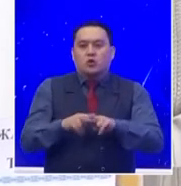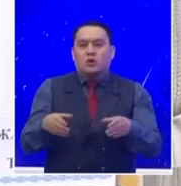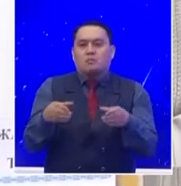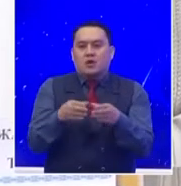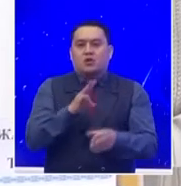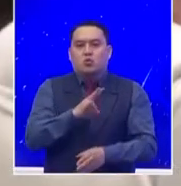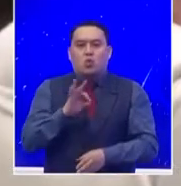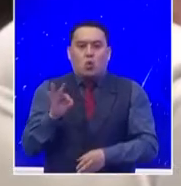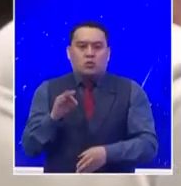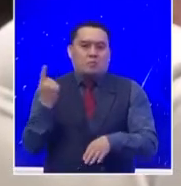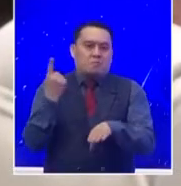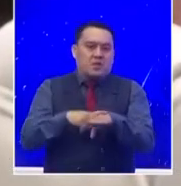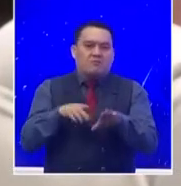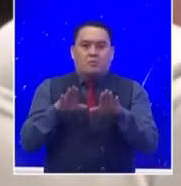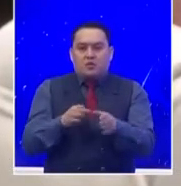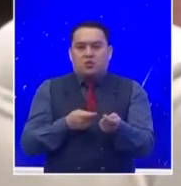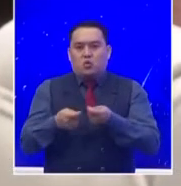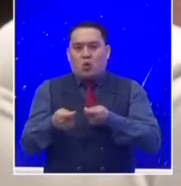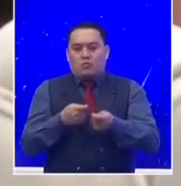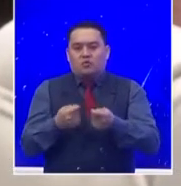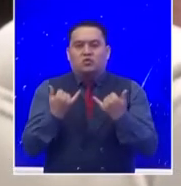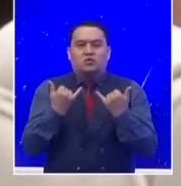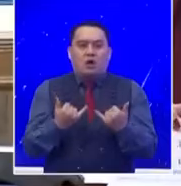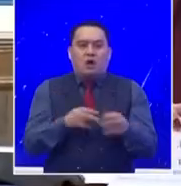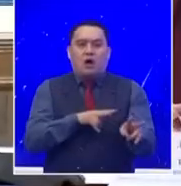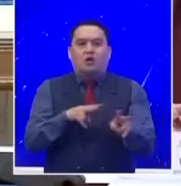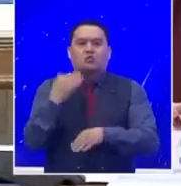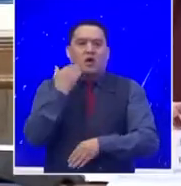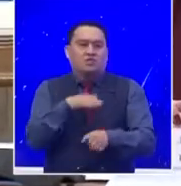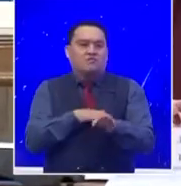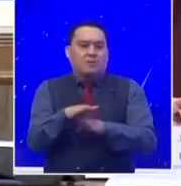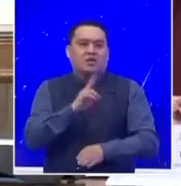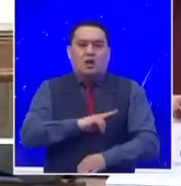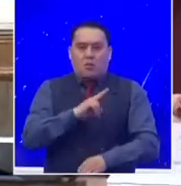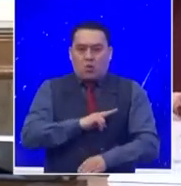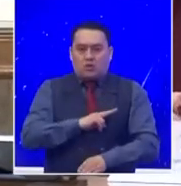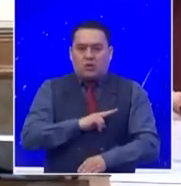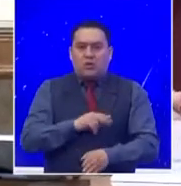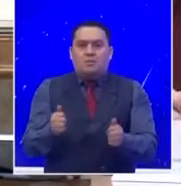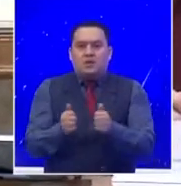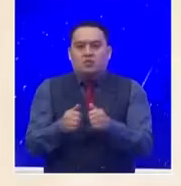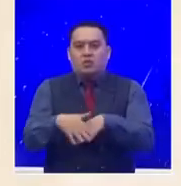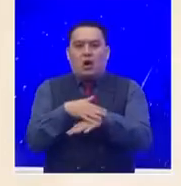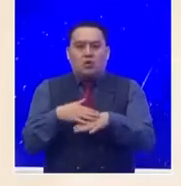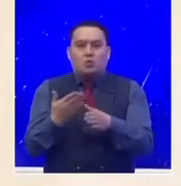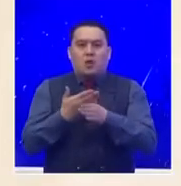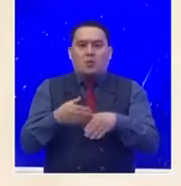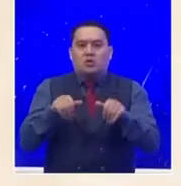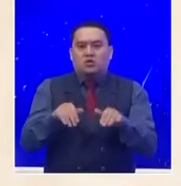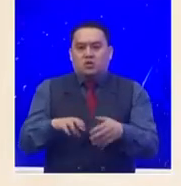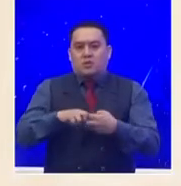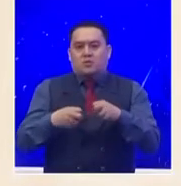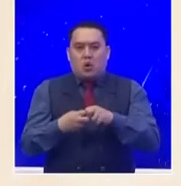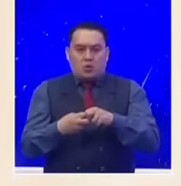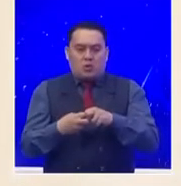стала флагманом в реализации государственных задач и контроле качества выполняемых работ. Близкая к народу, она помогает решать проблемы